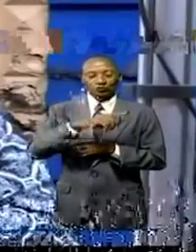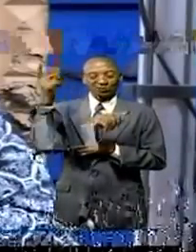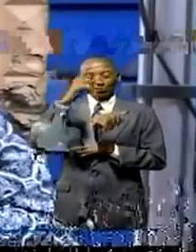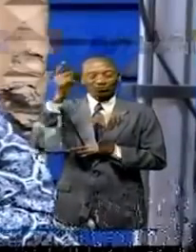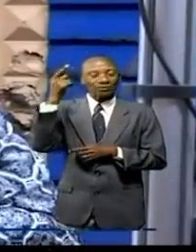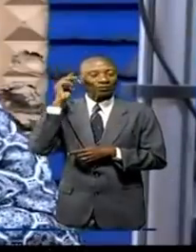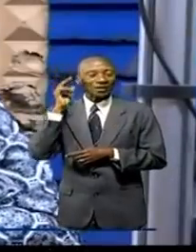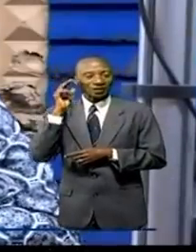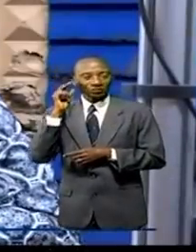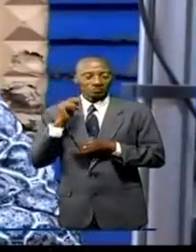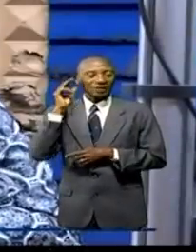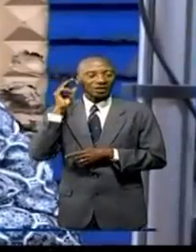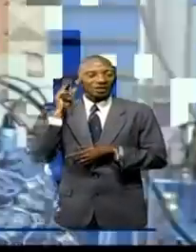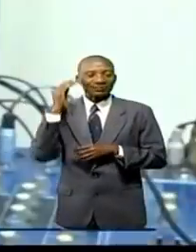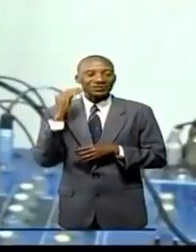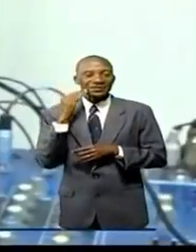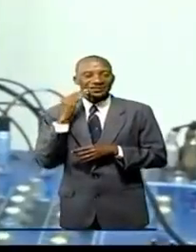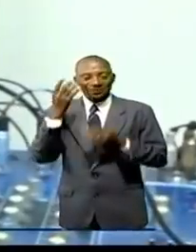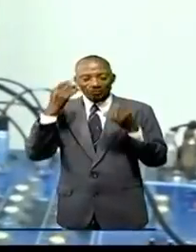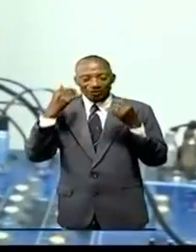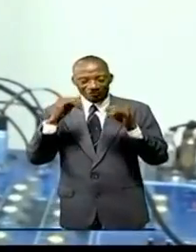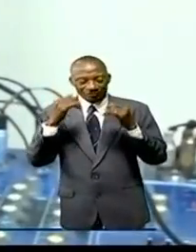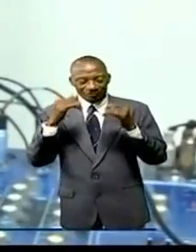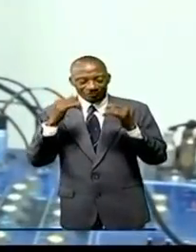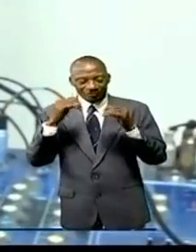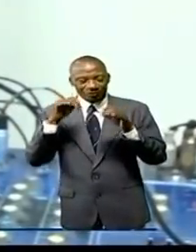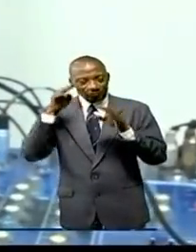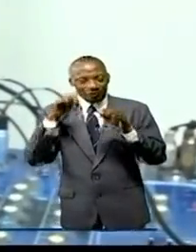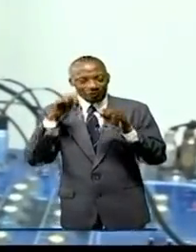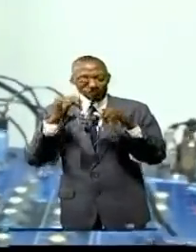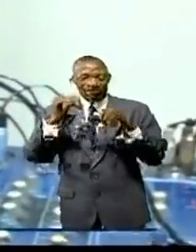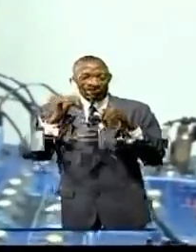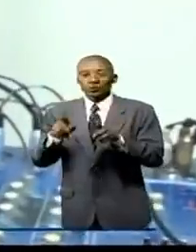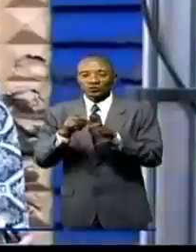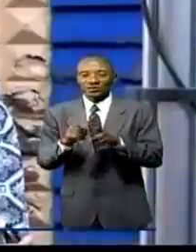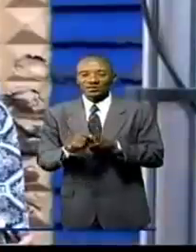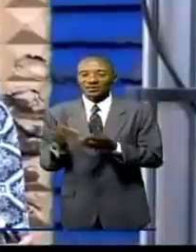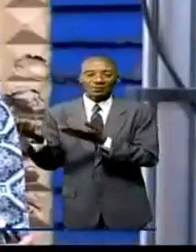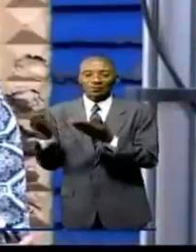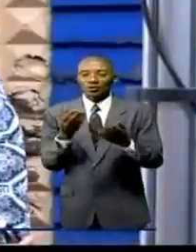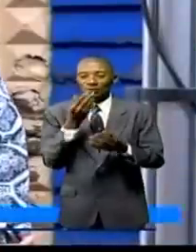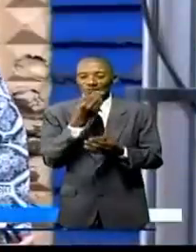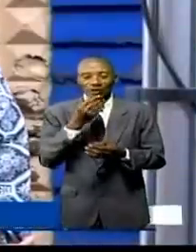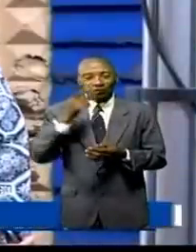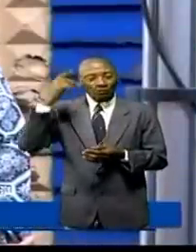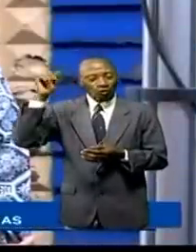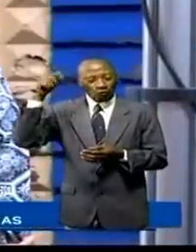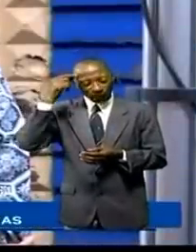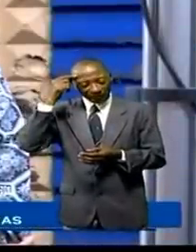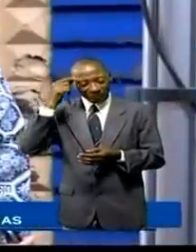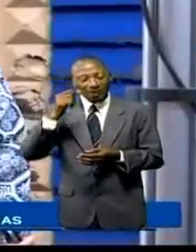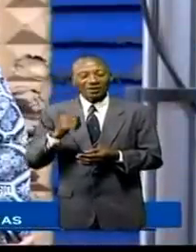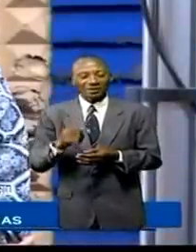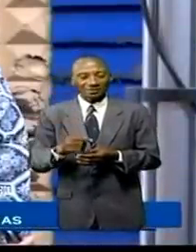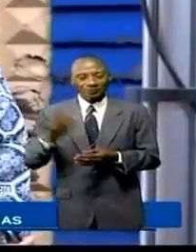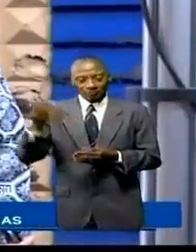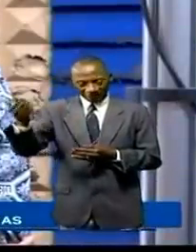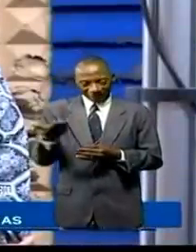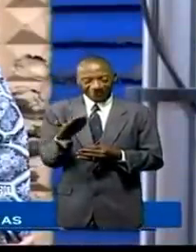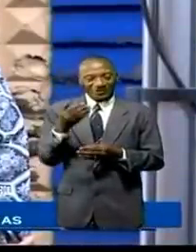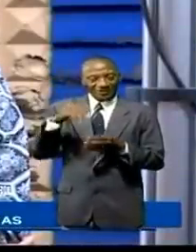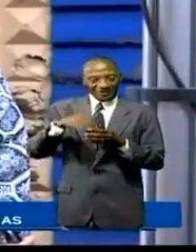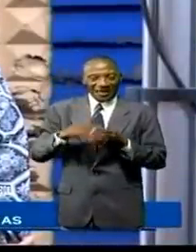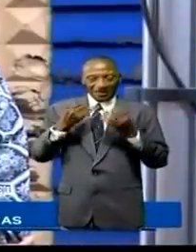Médias, porte-parole du gouvernement, a déclaré que la radio reste le média le plus suivi. C'est le média qui permet aux Congolais les plus souvent